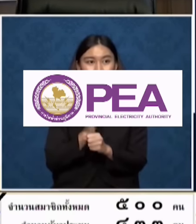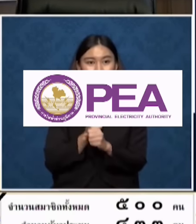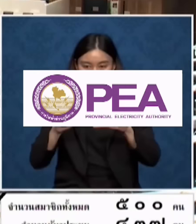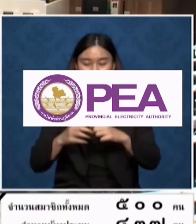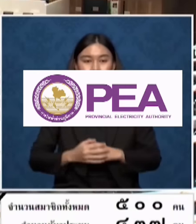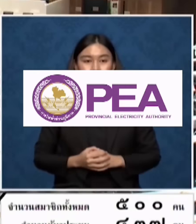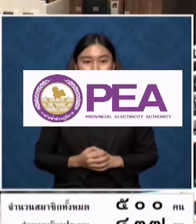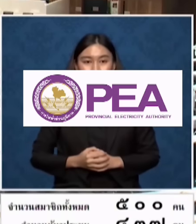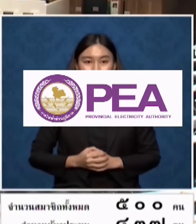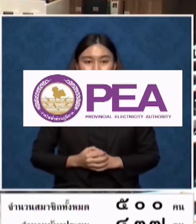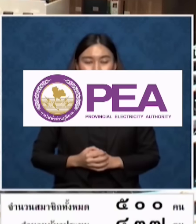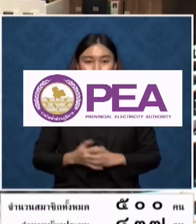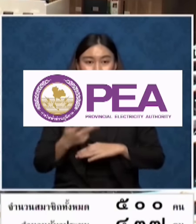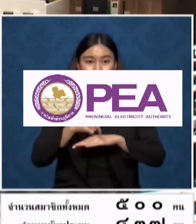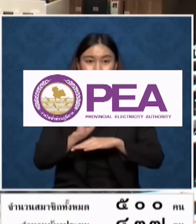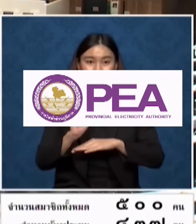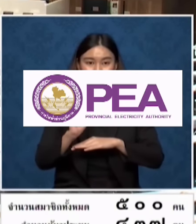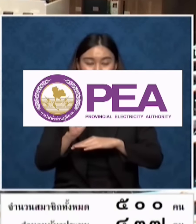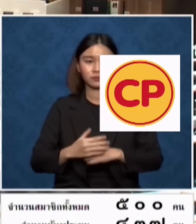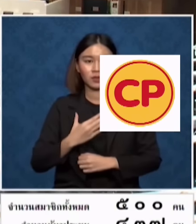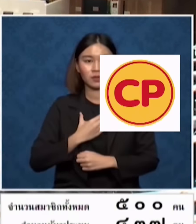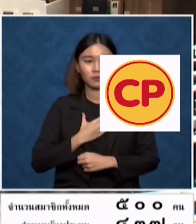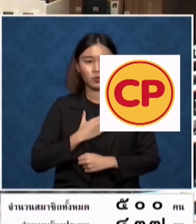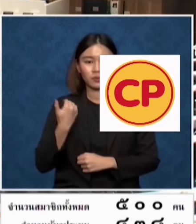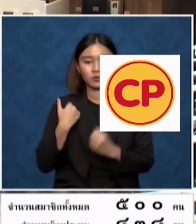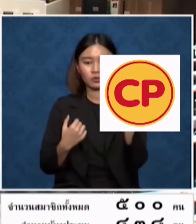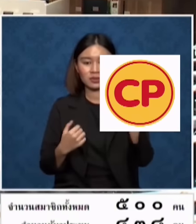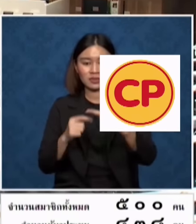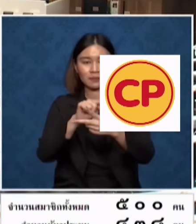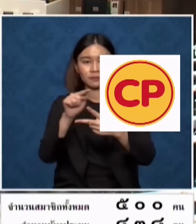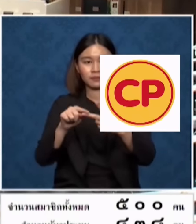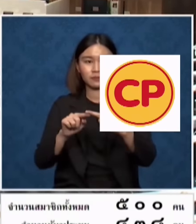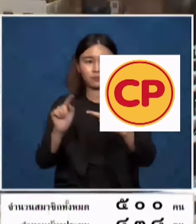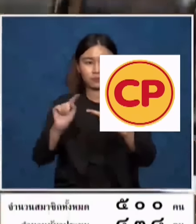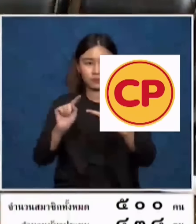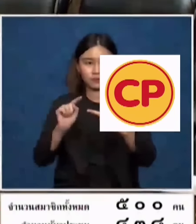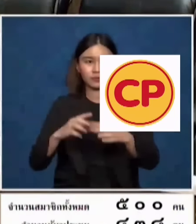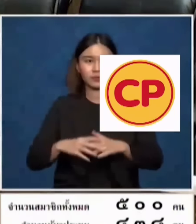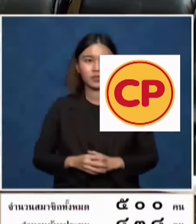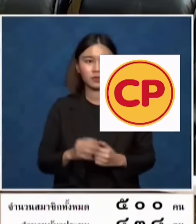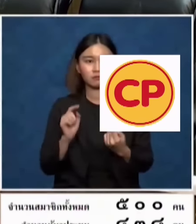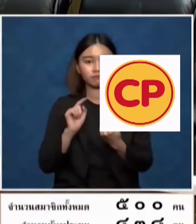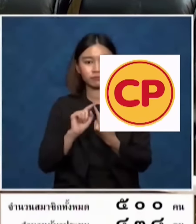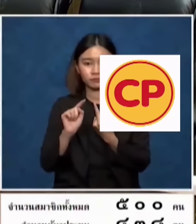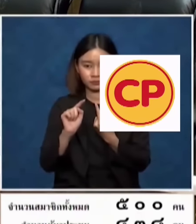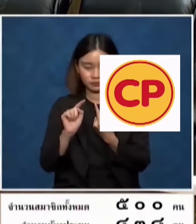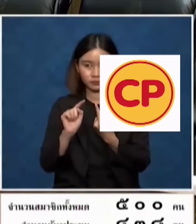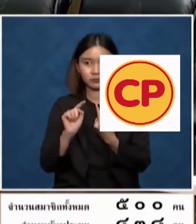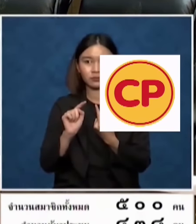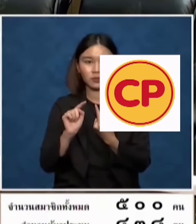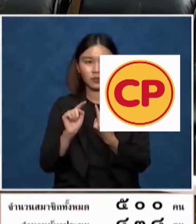นี้ต่อไป จริงๆแล้วนะครับท่านประธานผมก็มี3ประเด็นด้วยกันนะครับซึ่งจริงๆแล้วกลับกลายเป็นว่า